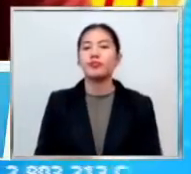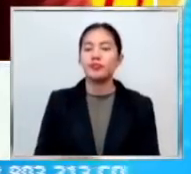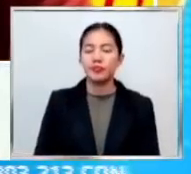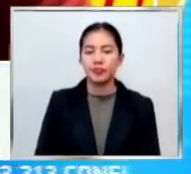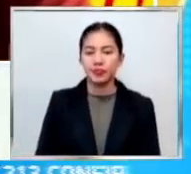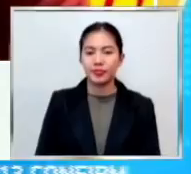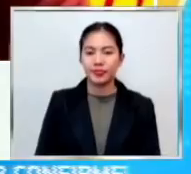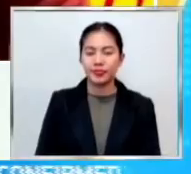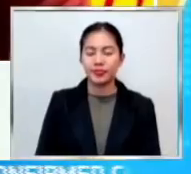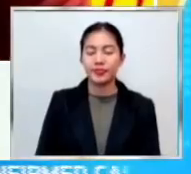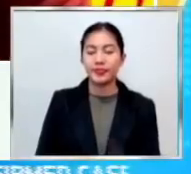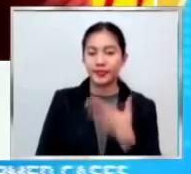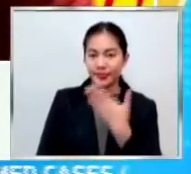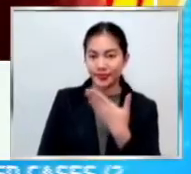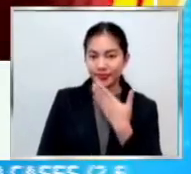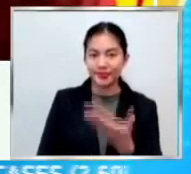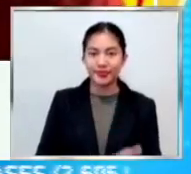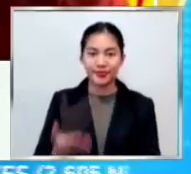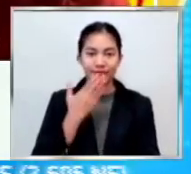Rafi.